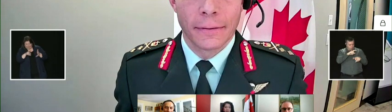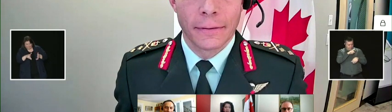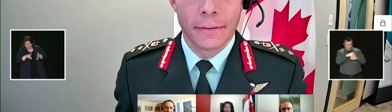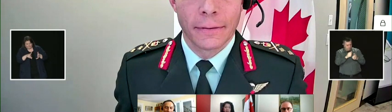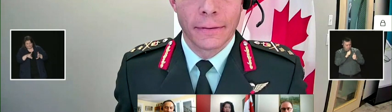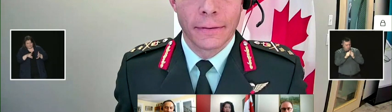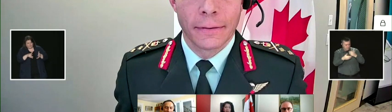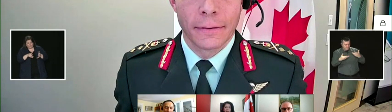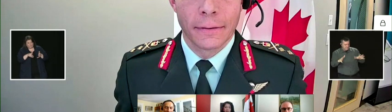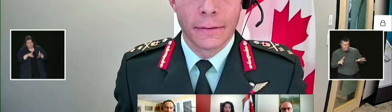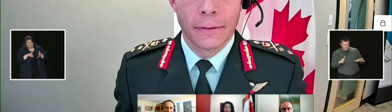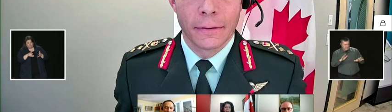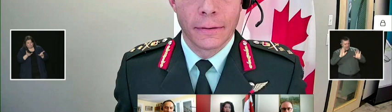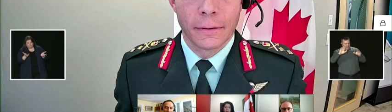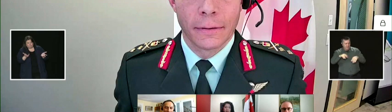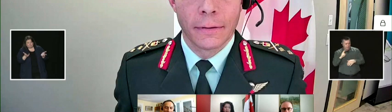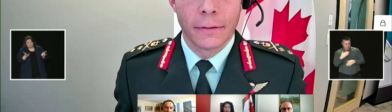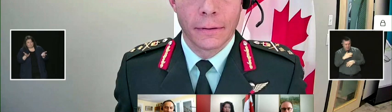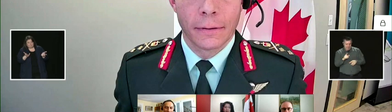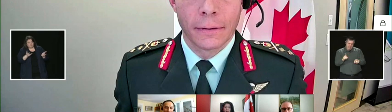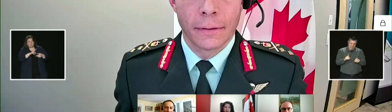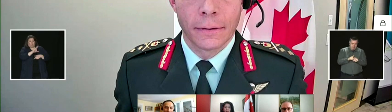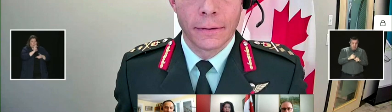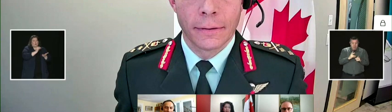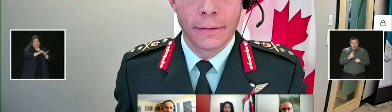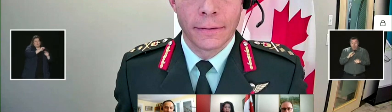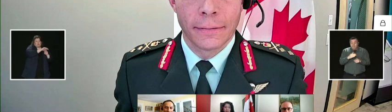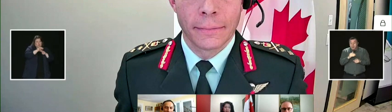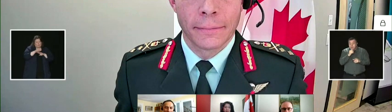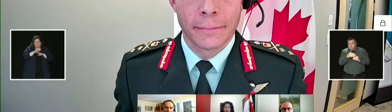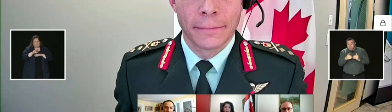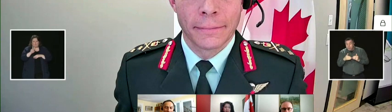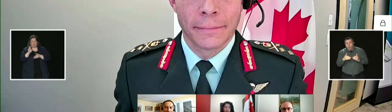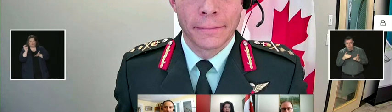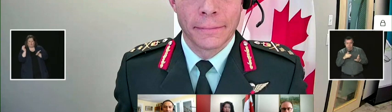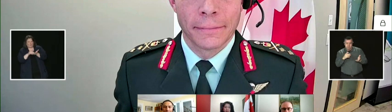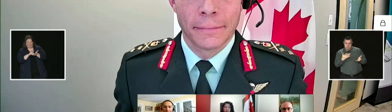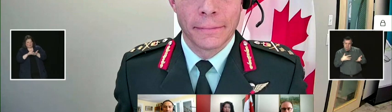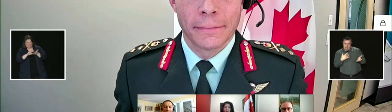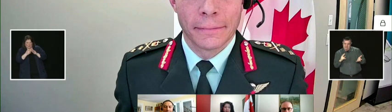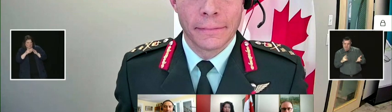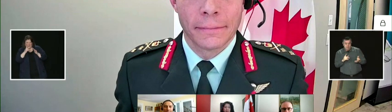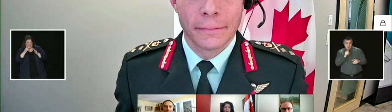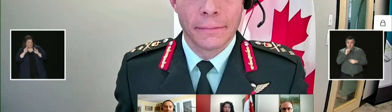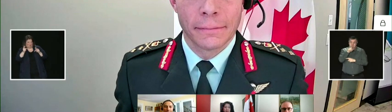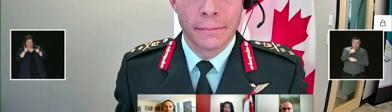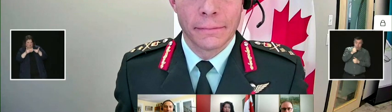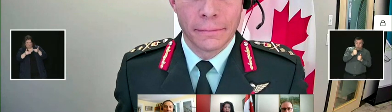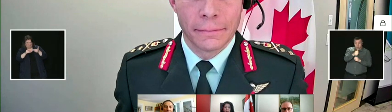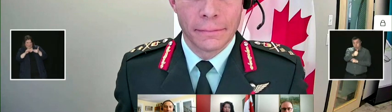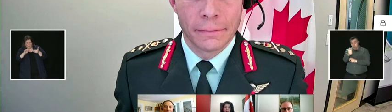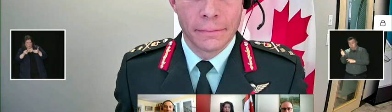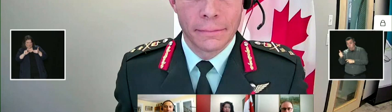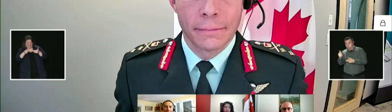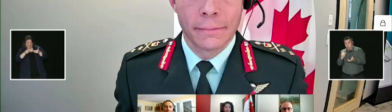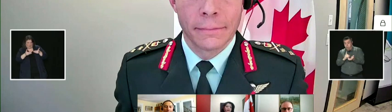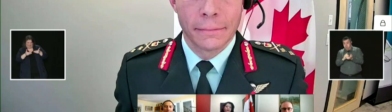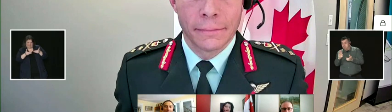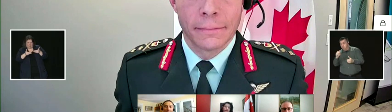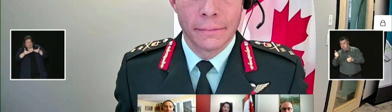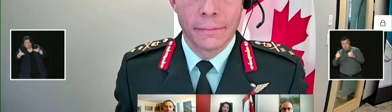d'expiration peut-être après le 2 avril, mais quand même assez rapide? Et pouvez-vous m'expliquer, si c'est pas vous,